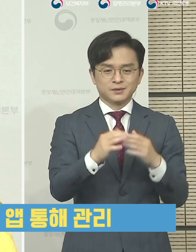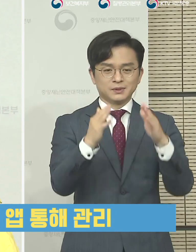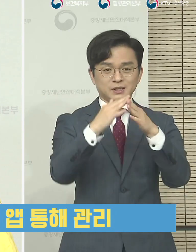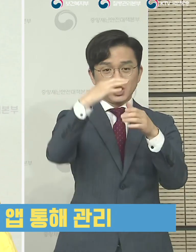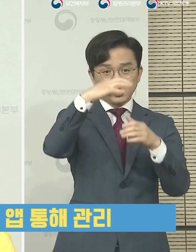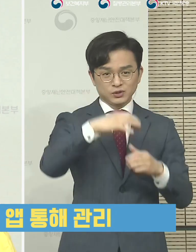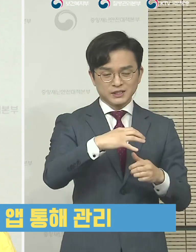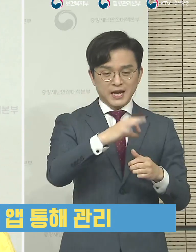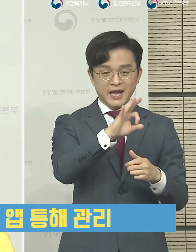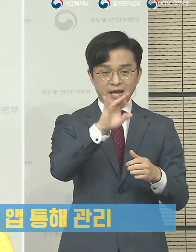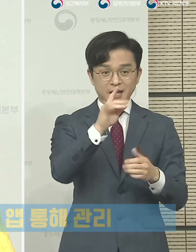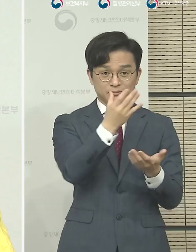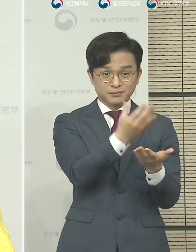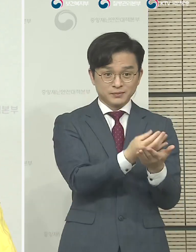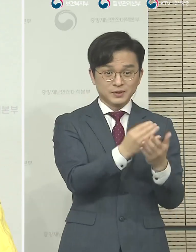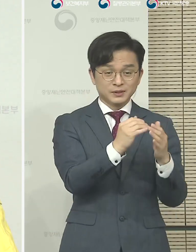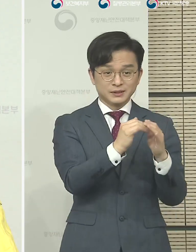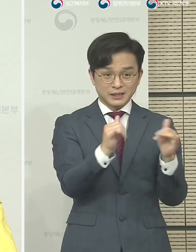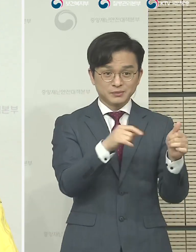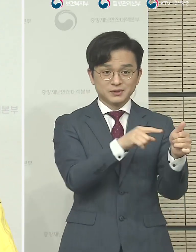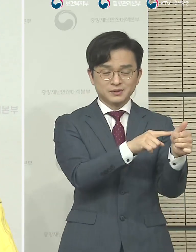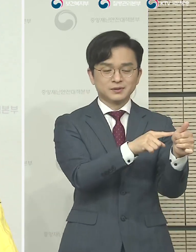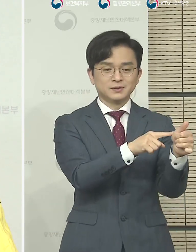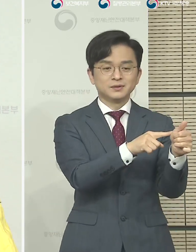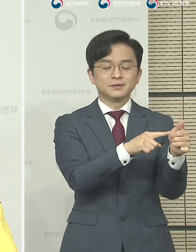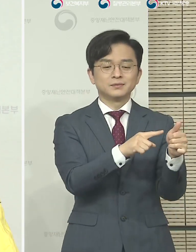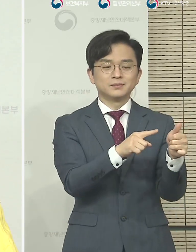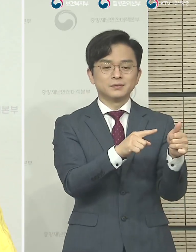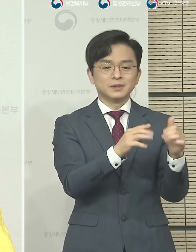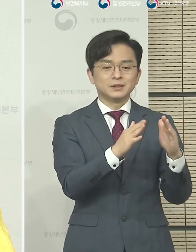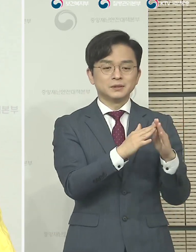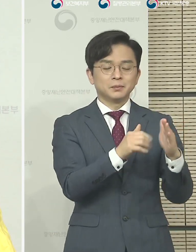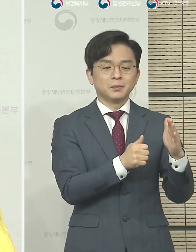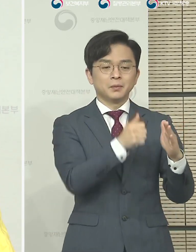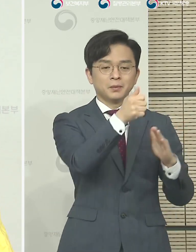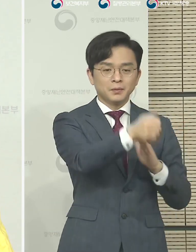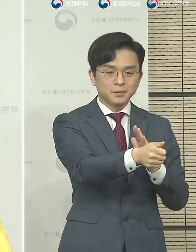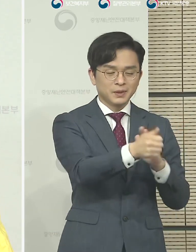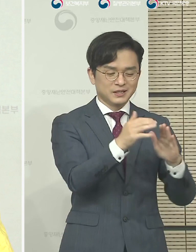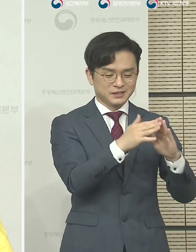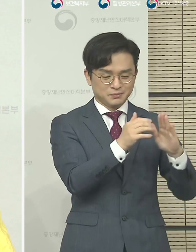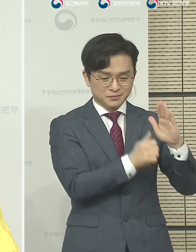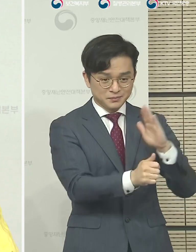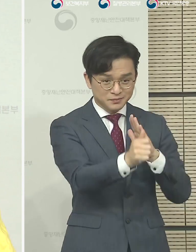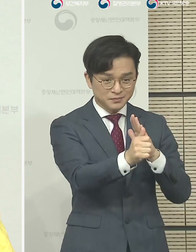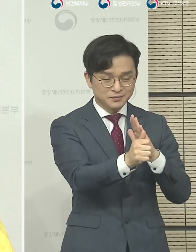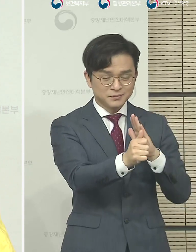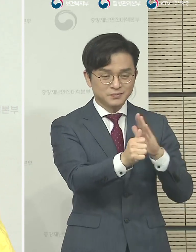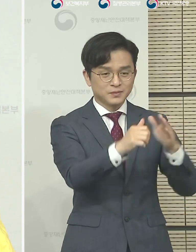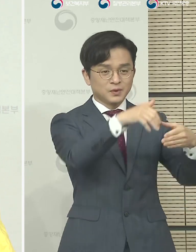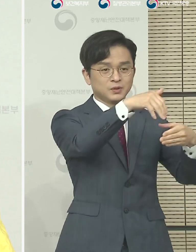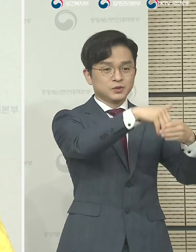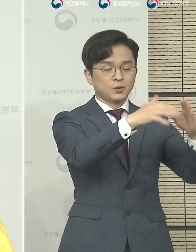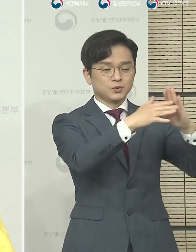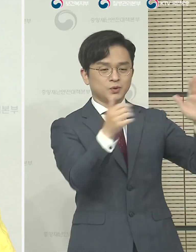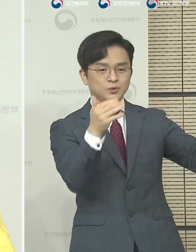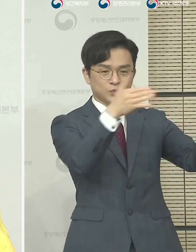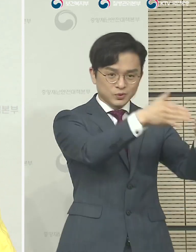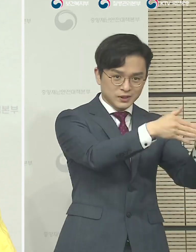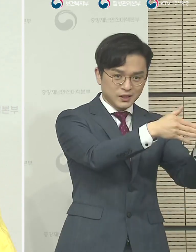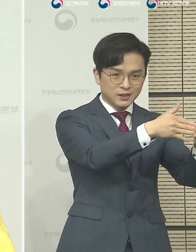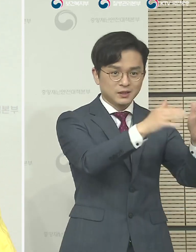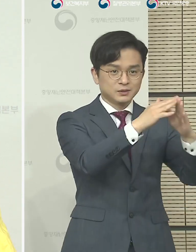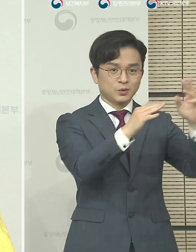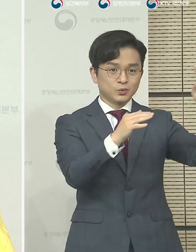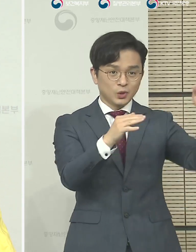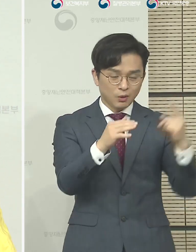그 이동 동선을 확인할 수가 있습니다. 그래서 이동 경로에서 벗어나면 이제 이탈로 간주를 하고 이제 경찰에 신고한다든지 이제 필요한